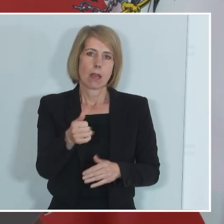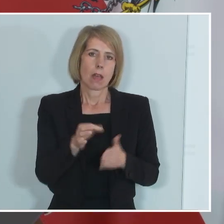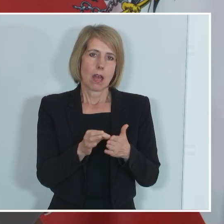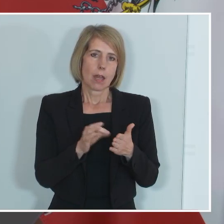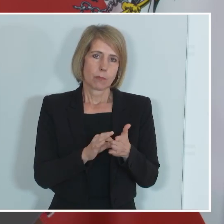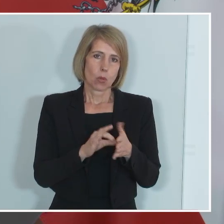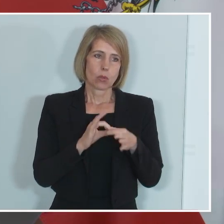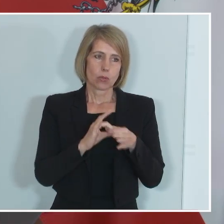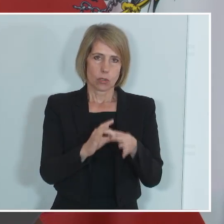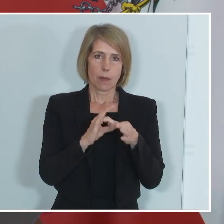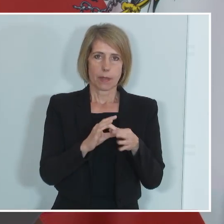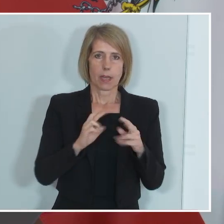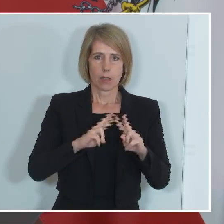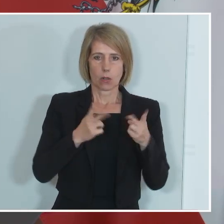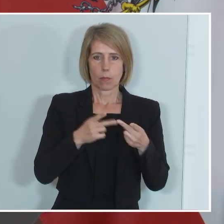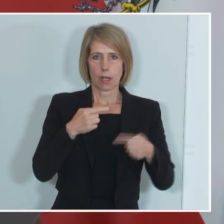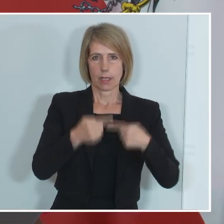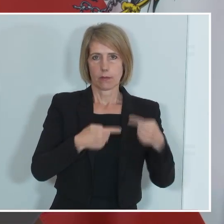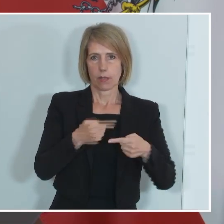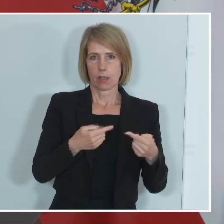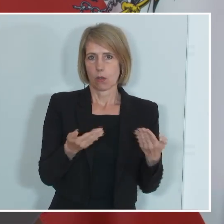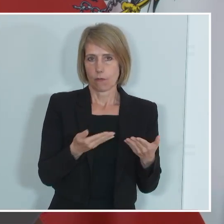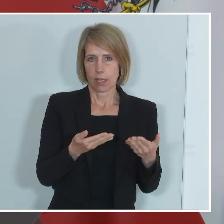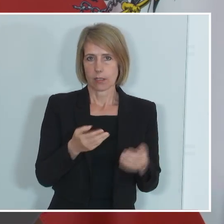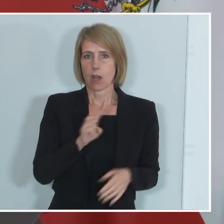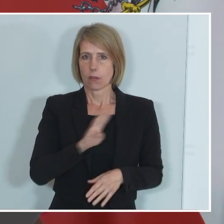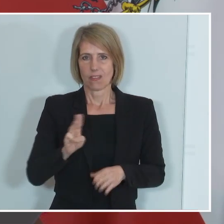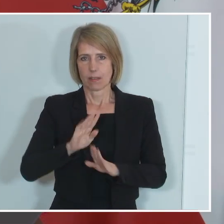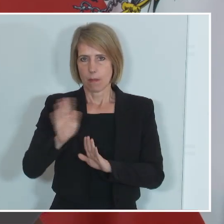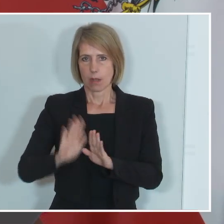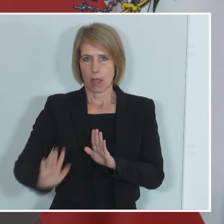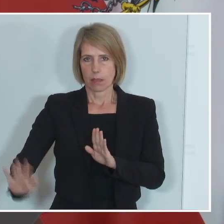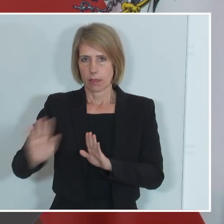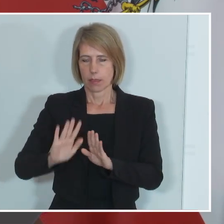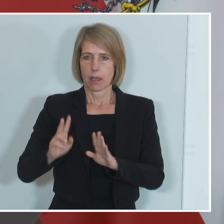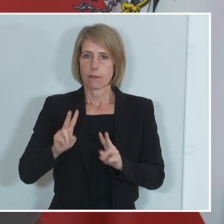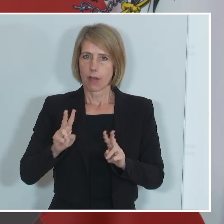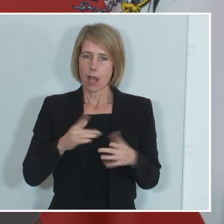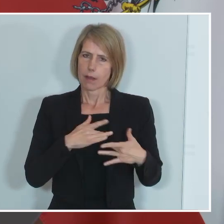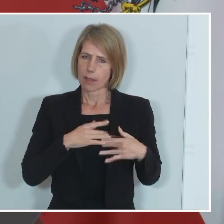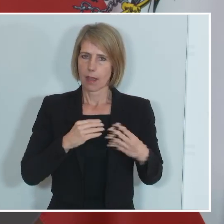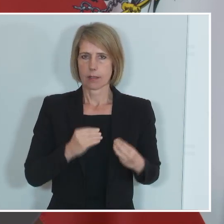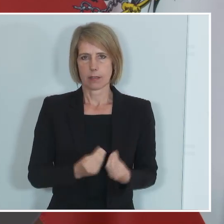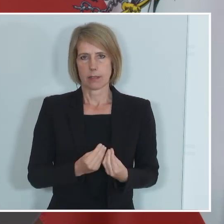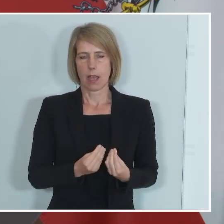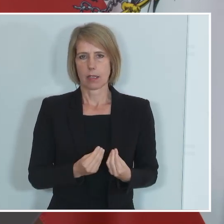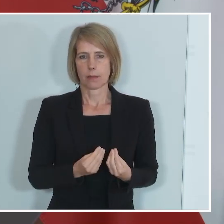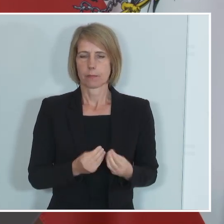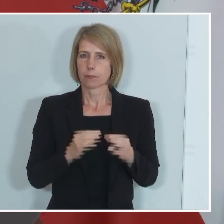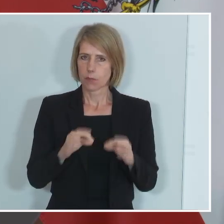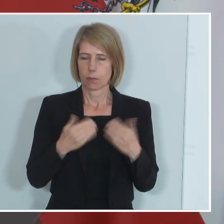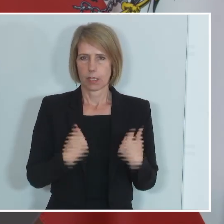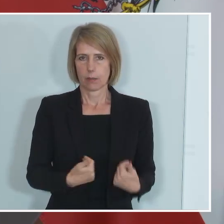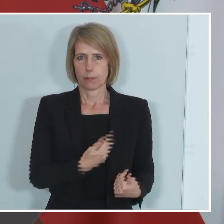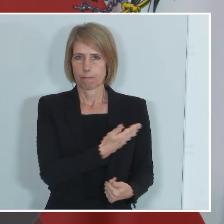im Zusammenhang mit den globalen Entwicklungen ist natürlich auch der Westbalkan. Und das ist mir tatsächlich ein wahres Herzensanliegen. Es braucht einfach